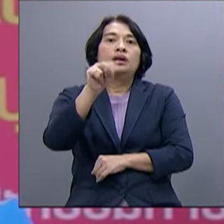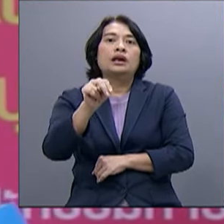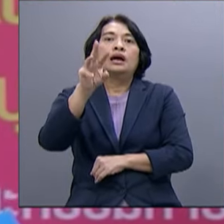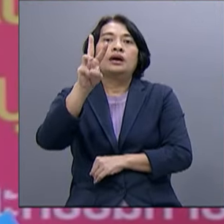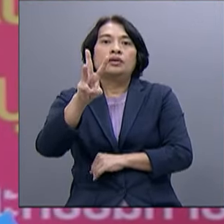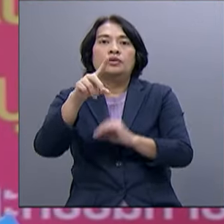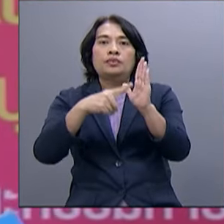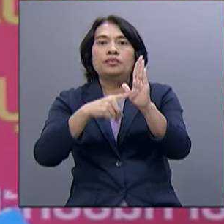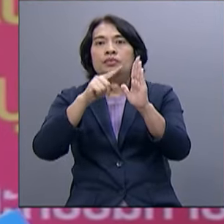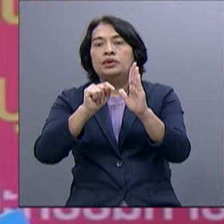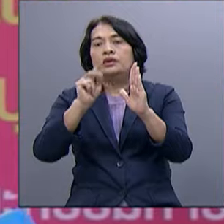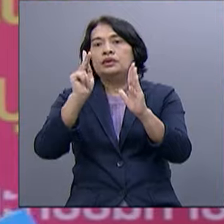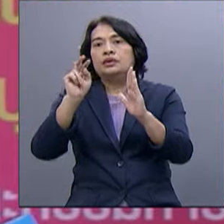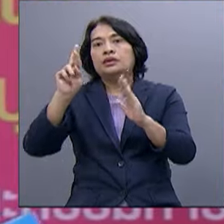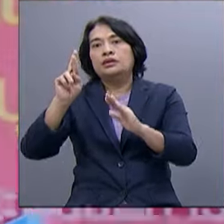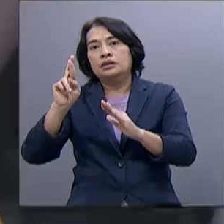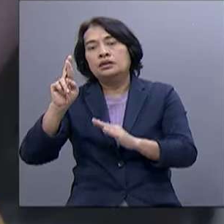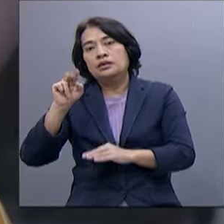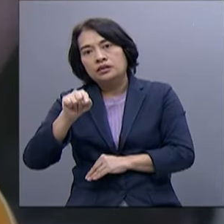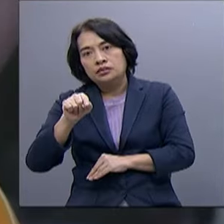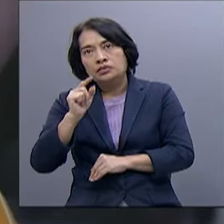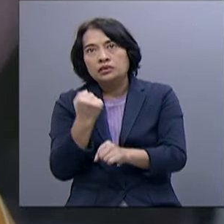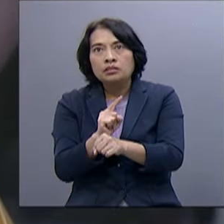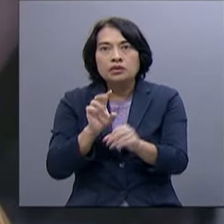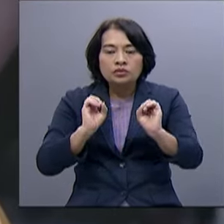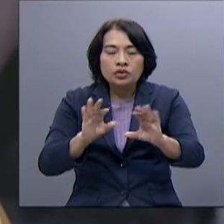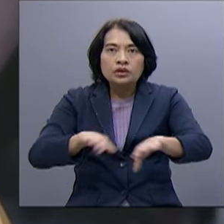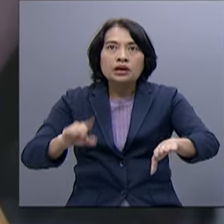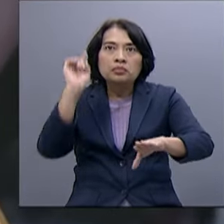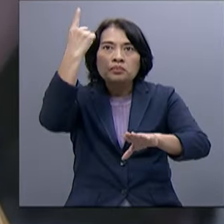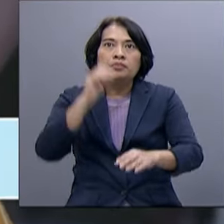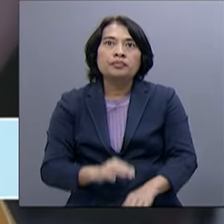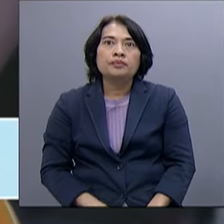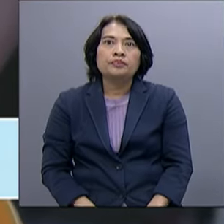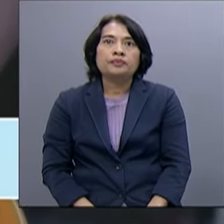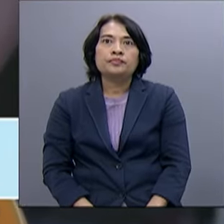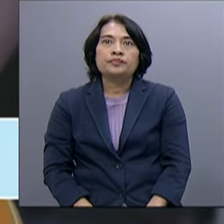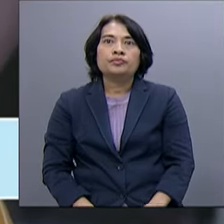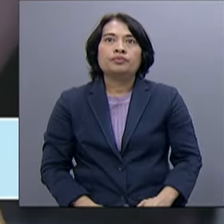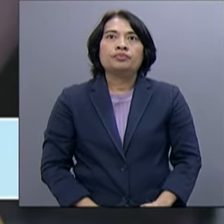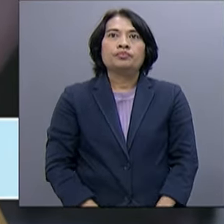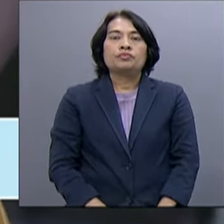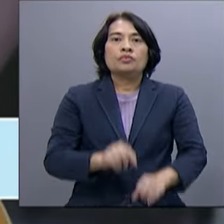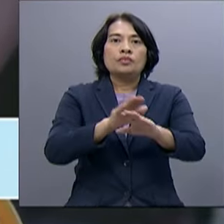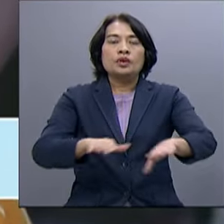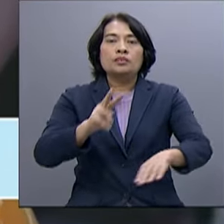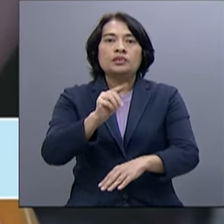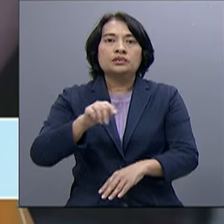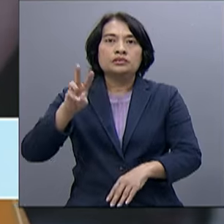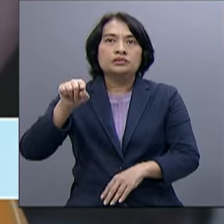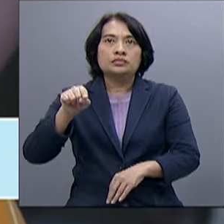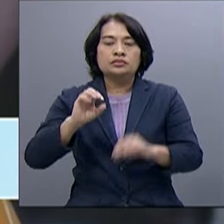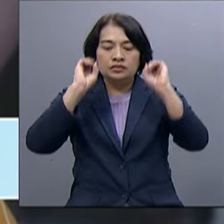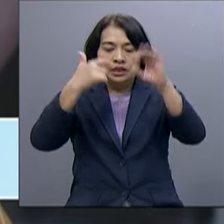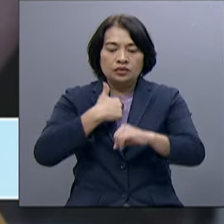การเรียนเปลี่ยนการสอนให้เด็กเนี่ยเป็นยุคใหม่ให้ได ้ก็เด็กสมัยนี้เขาไม่ความแอคทีฟมากนะครับโดยเฉพาะเด็กมัธยมถ้าครูไม่แอคทีฟ